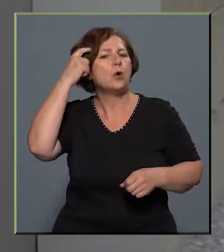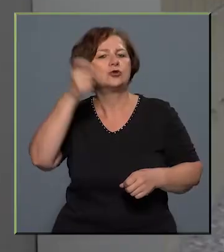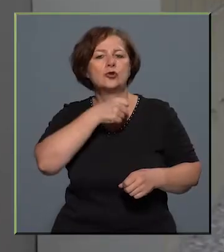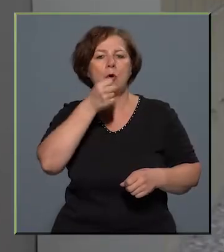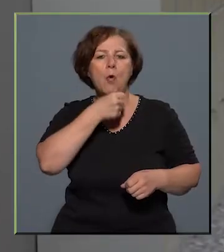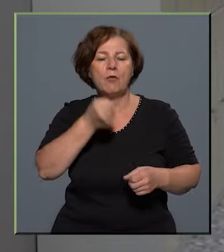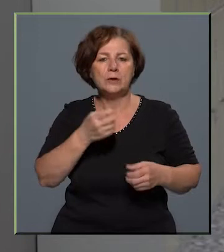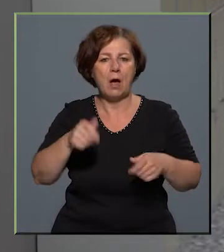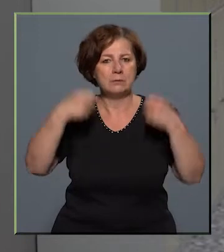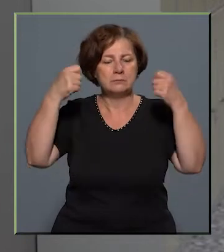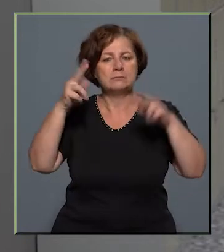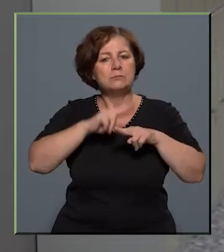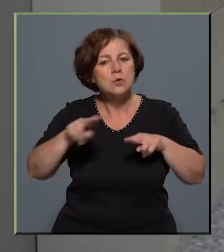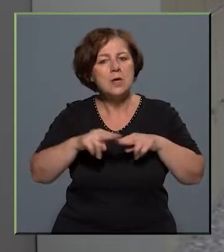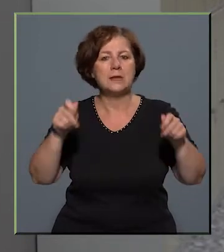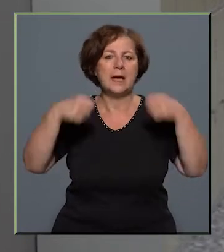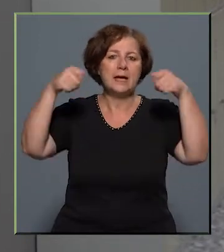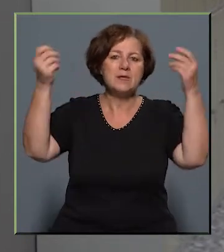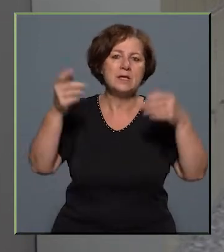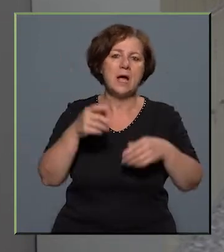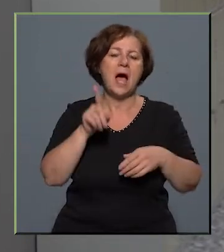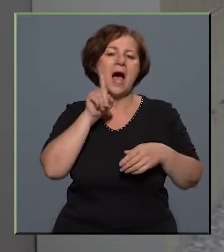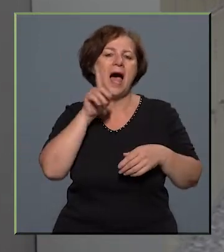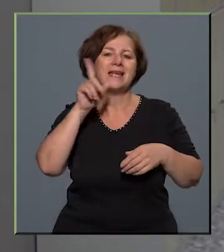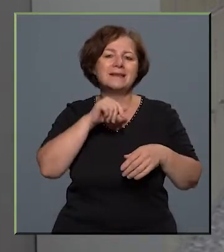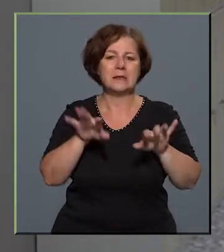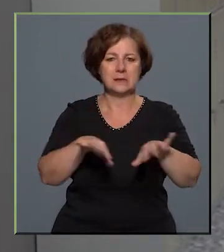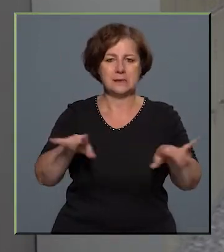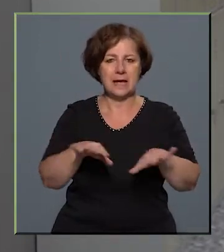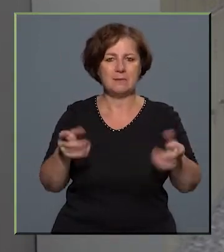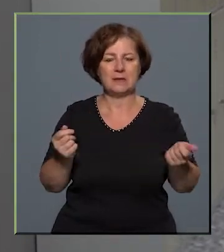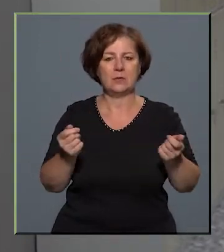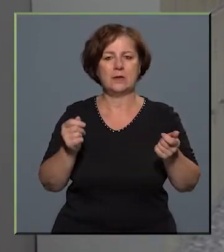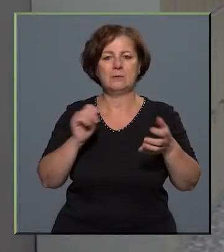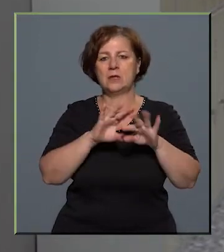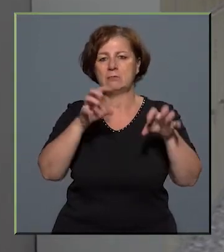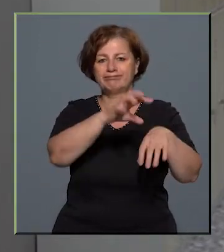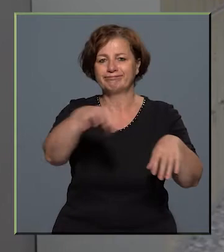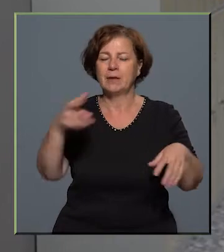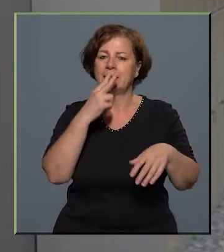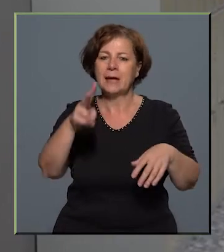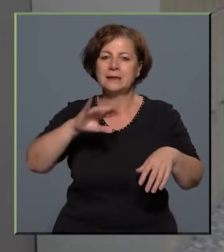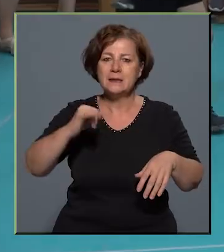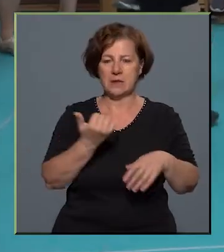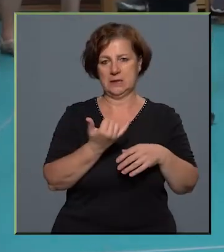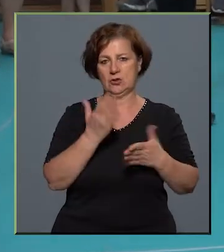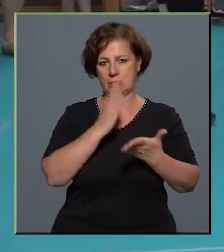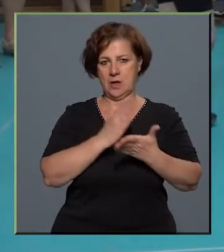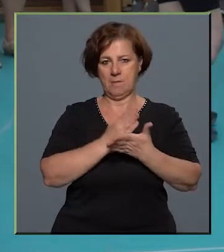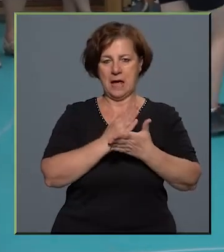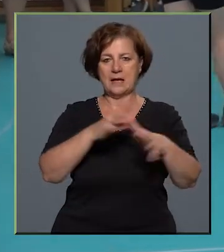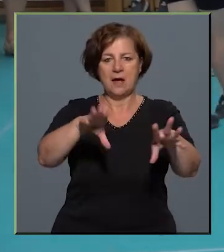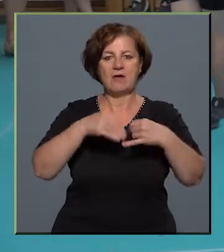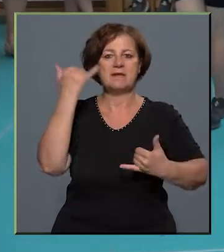is, építészetileg is, és IT, azaz számítógép és a berendezések tekintetében is már